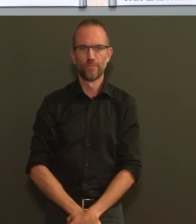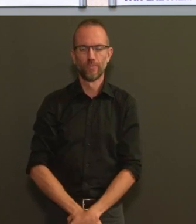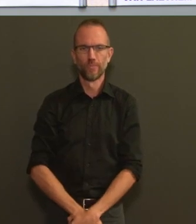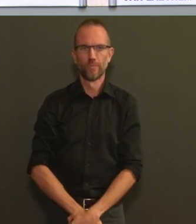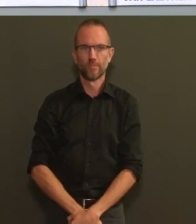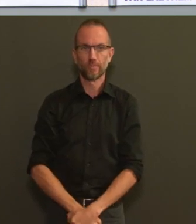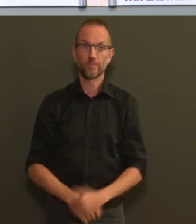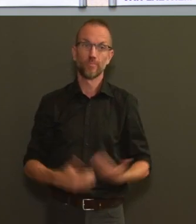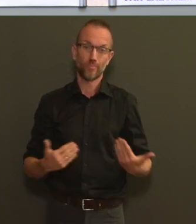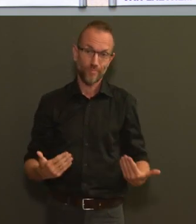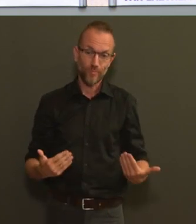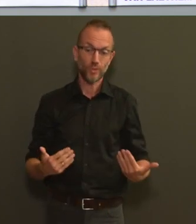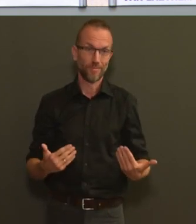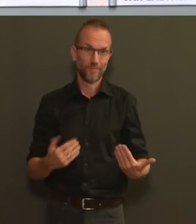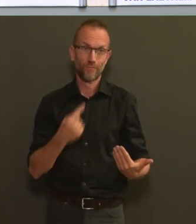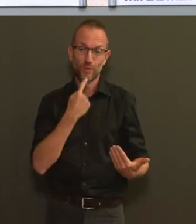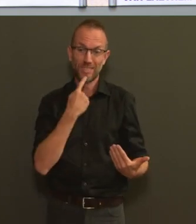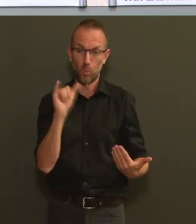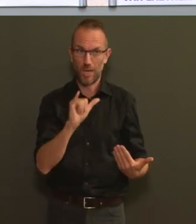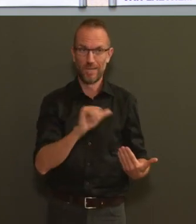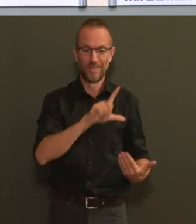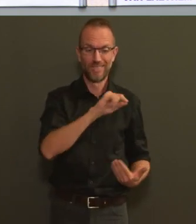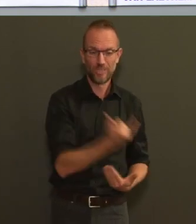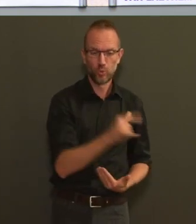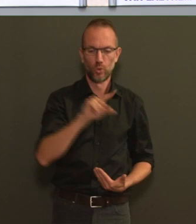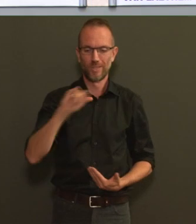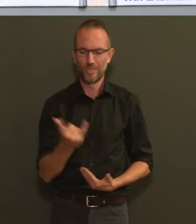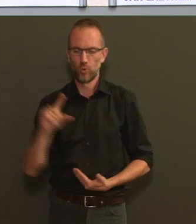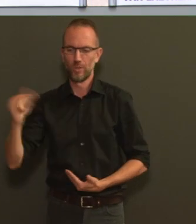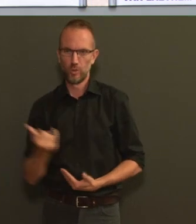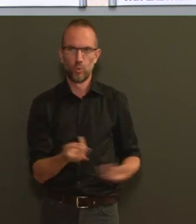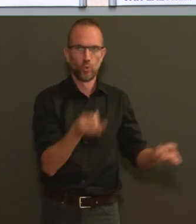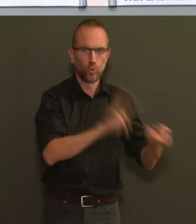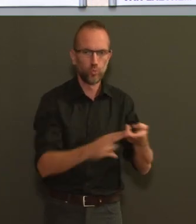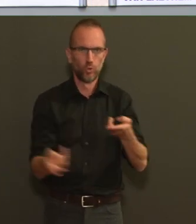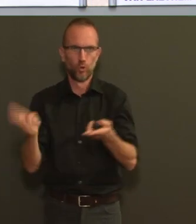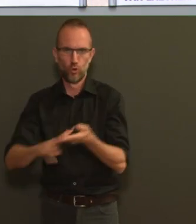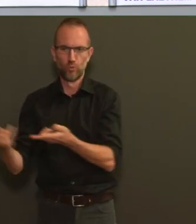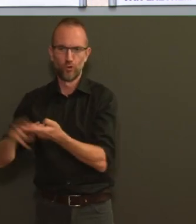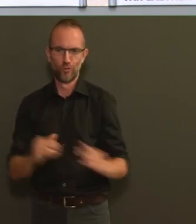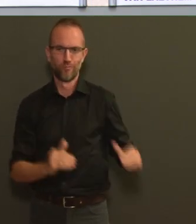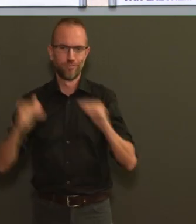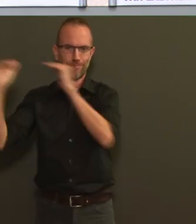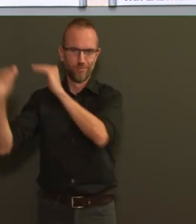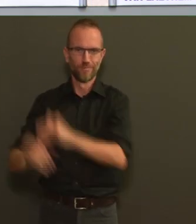doublement des hospitalisations tous les 10 jours. Je vous rappelle qu'on avait tous les 8 jours actuellement pour le nombre de nouveaux